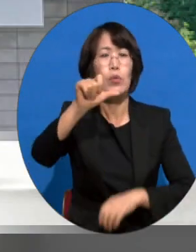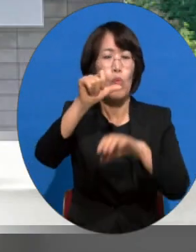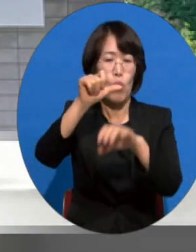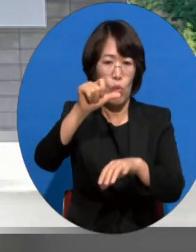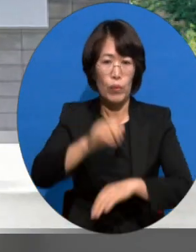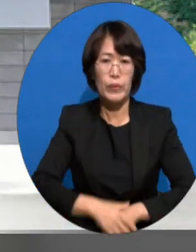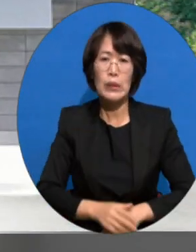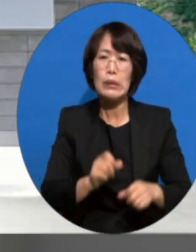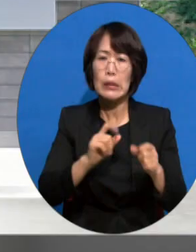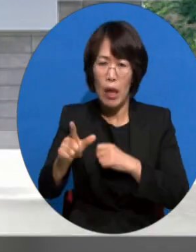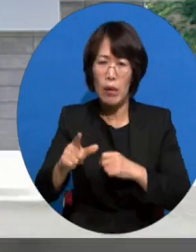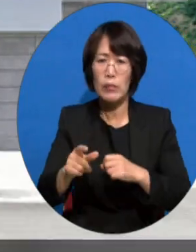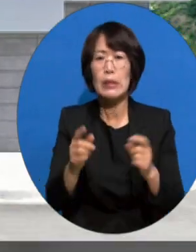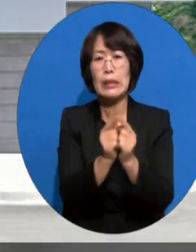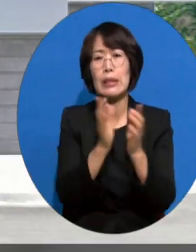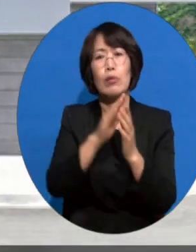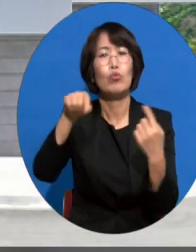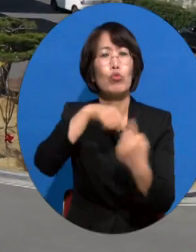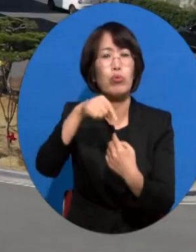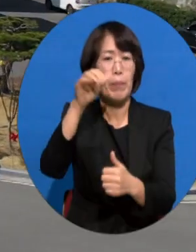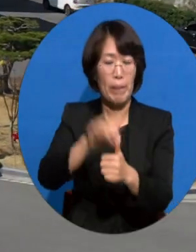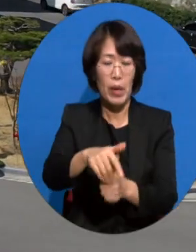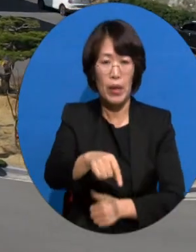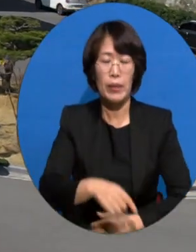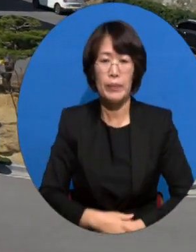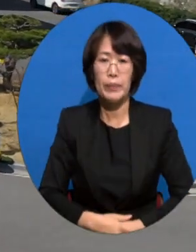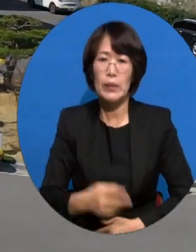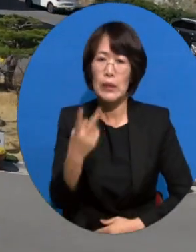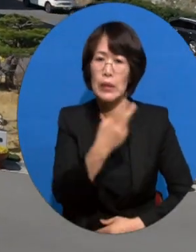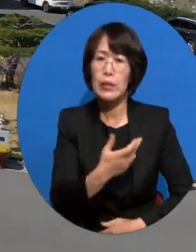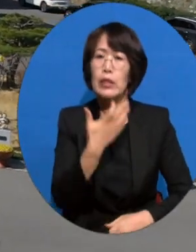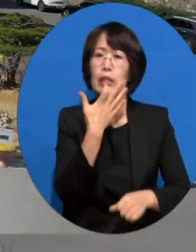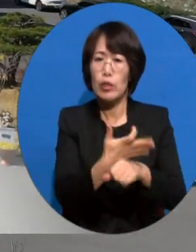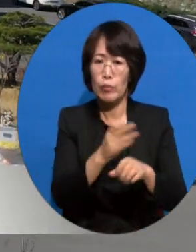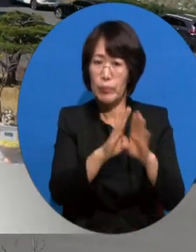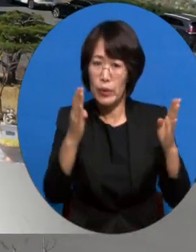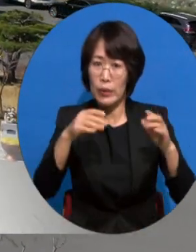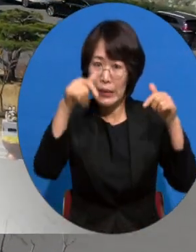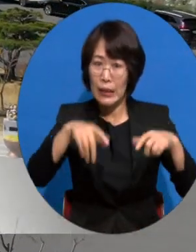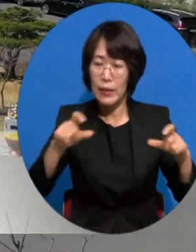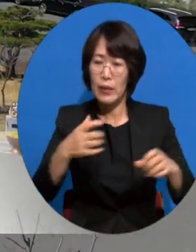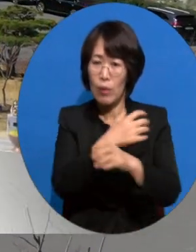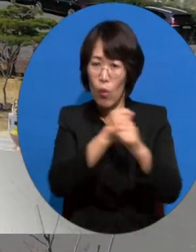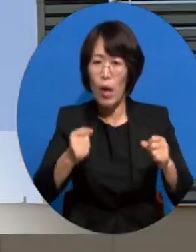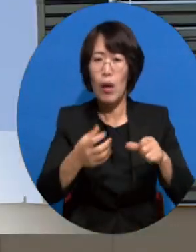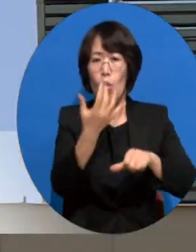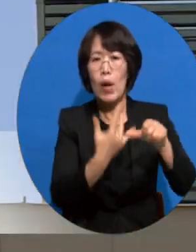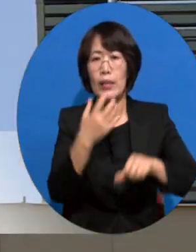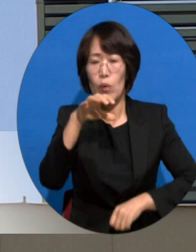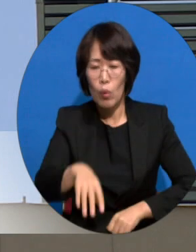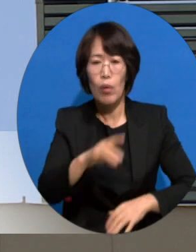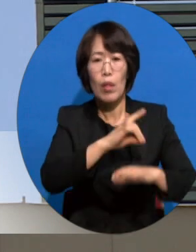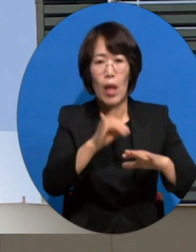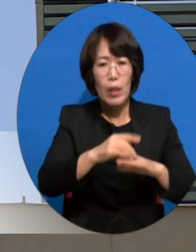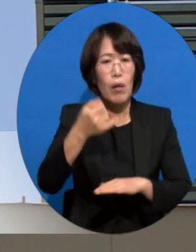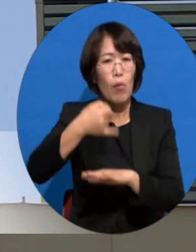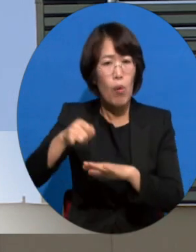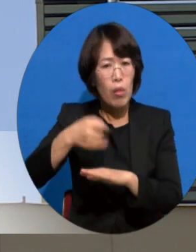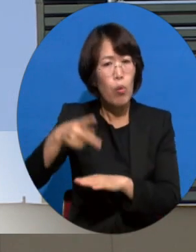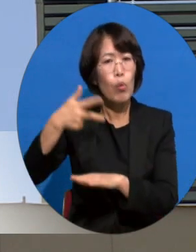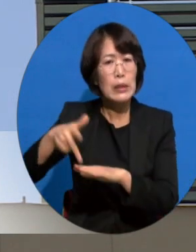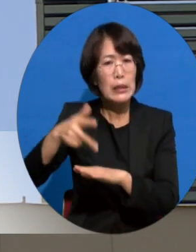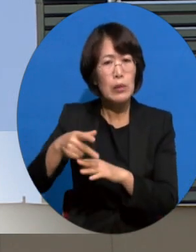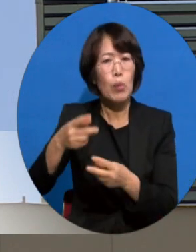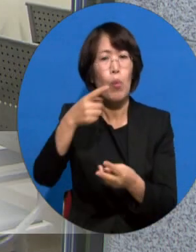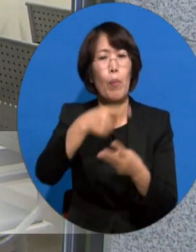곳인데 대부분 직영 운영 중입니다. 2019년 문을 연 서남권 광역 화장장. 해남과 완도,